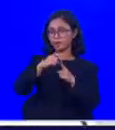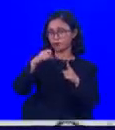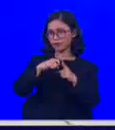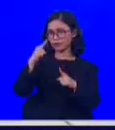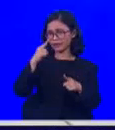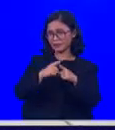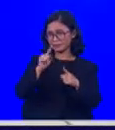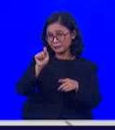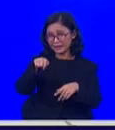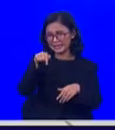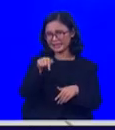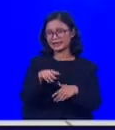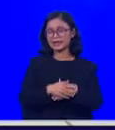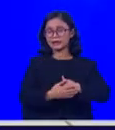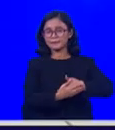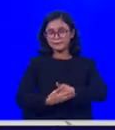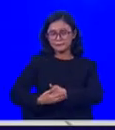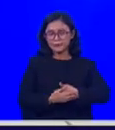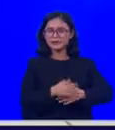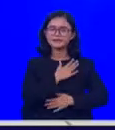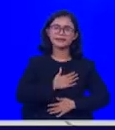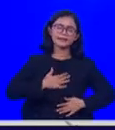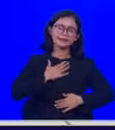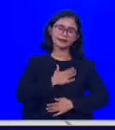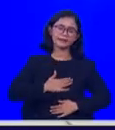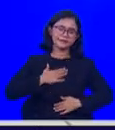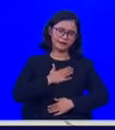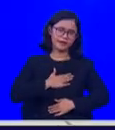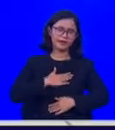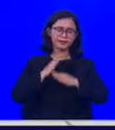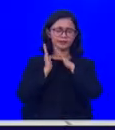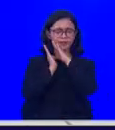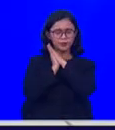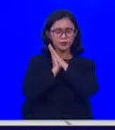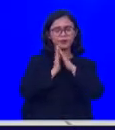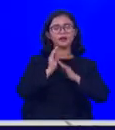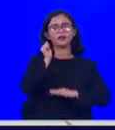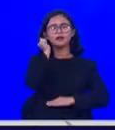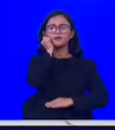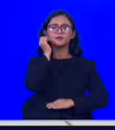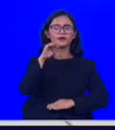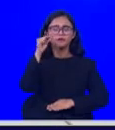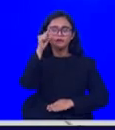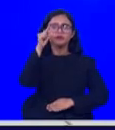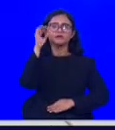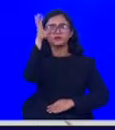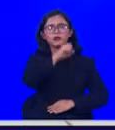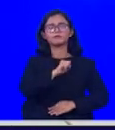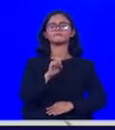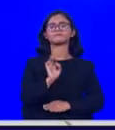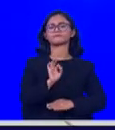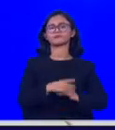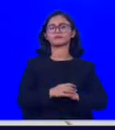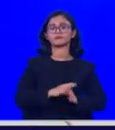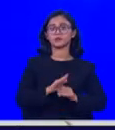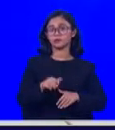tentunya sang buah hati juga nyaman tidurnya dan sang ibu pun juga tidak perlu terjaga dari sepanjang malam. Gimana,